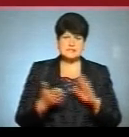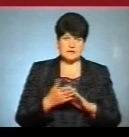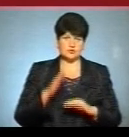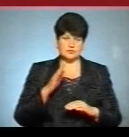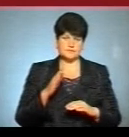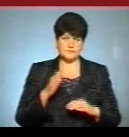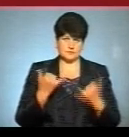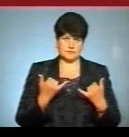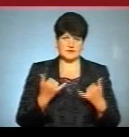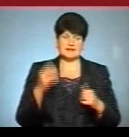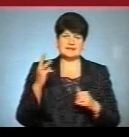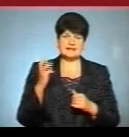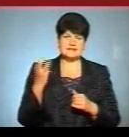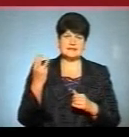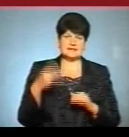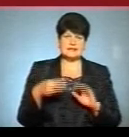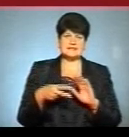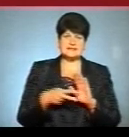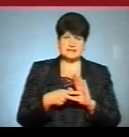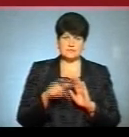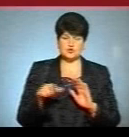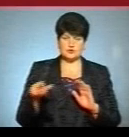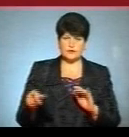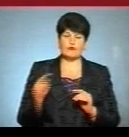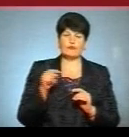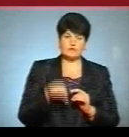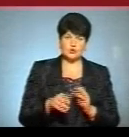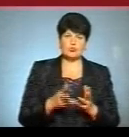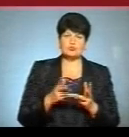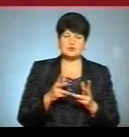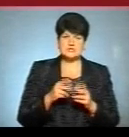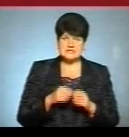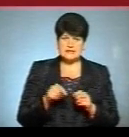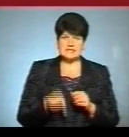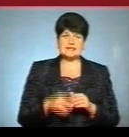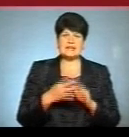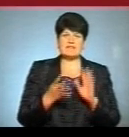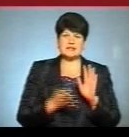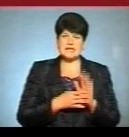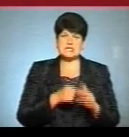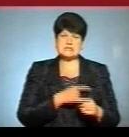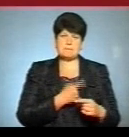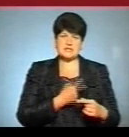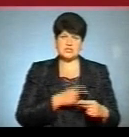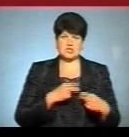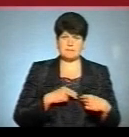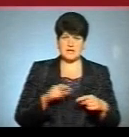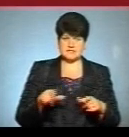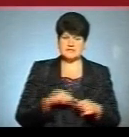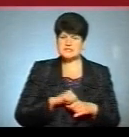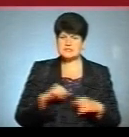ранок 337 чоловік, в тому числі 119 медичних працівників.